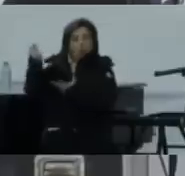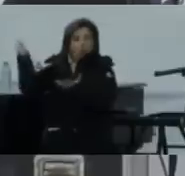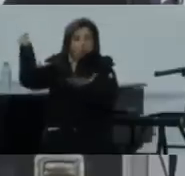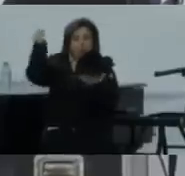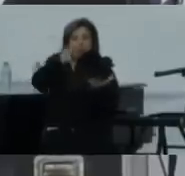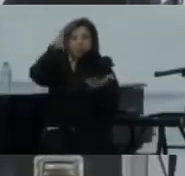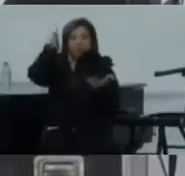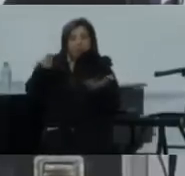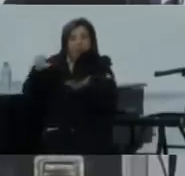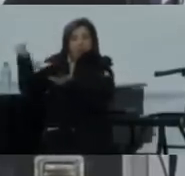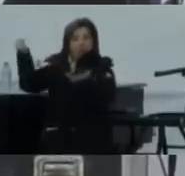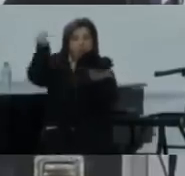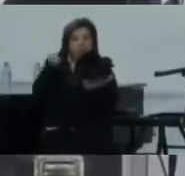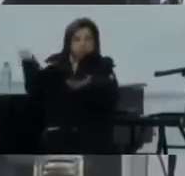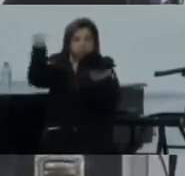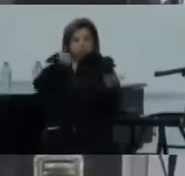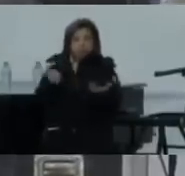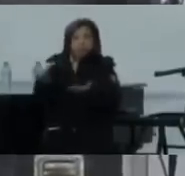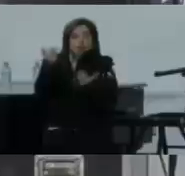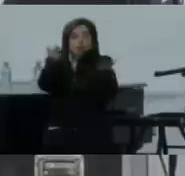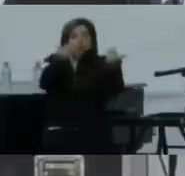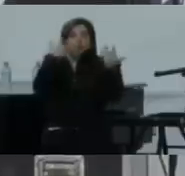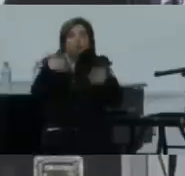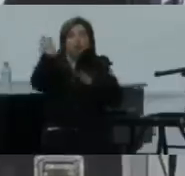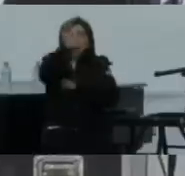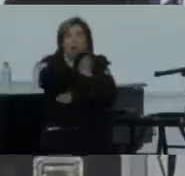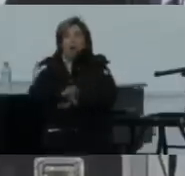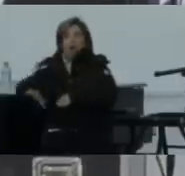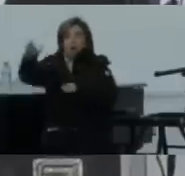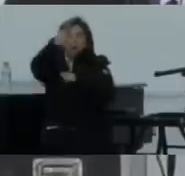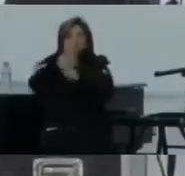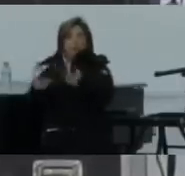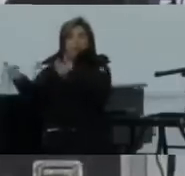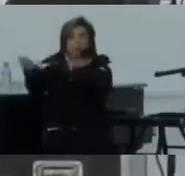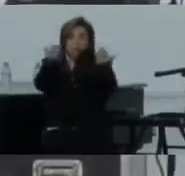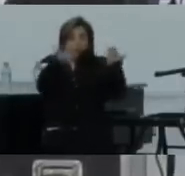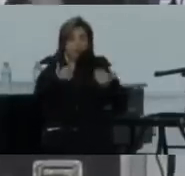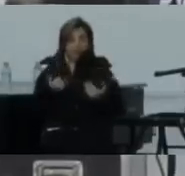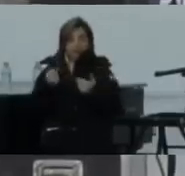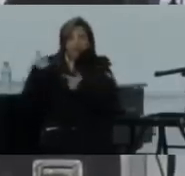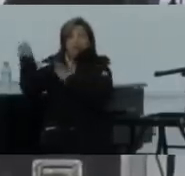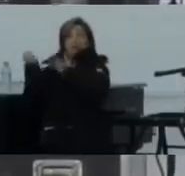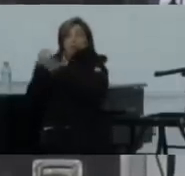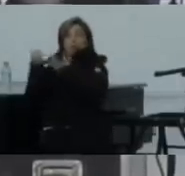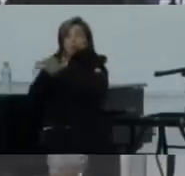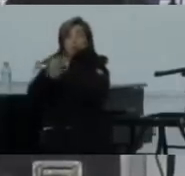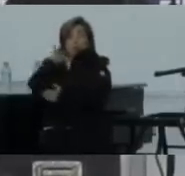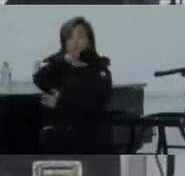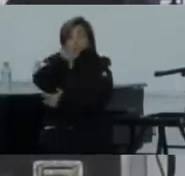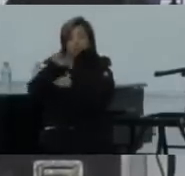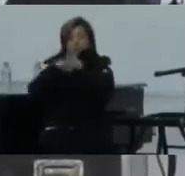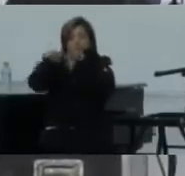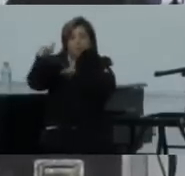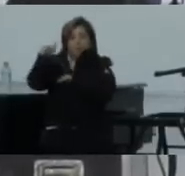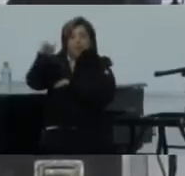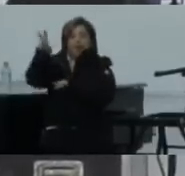stanno comprando il paese, mezza Europa, stanno esportando prodotti per quasi 300 miliardi di dollari, 300 miliardi